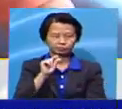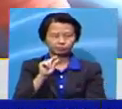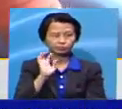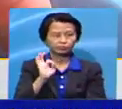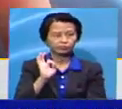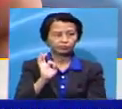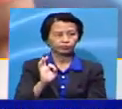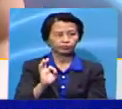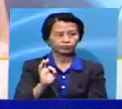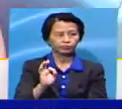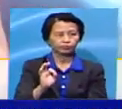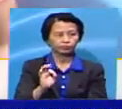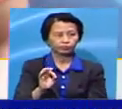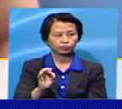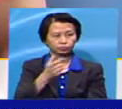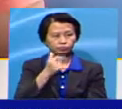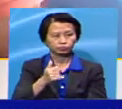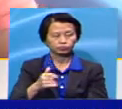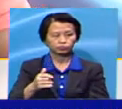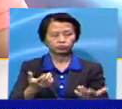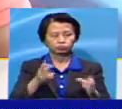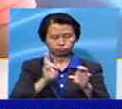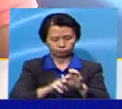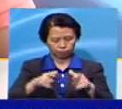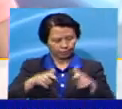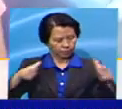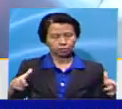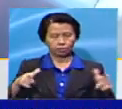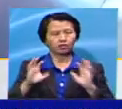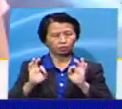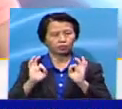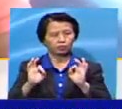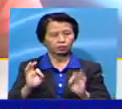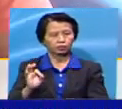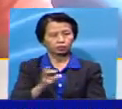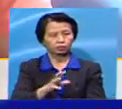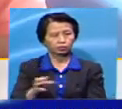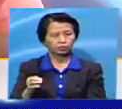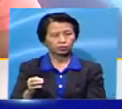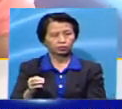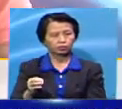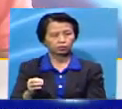apa, kapasiti dia pun besar. Apa semua eh. Dia